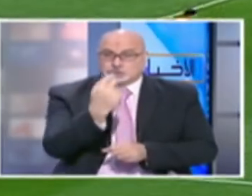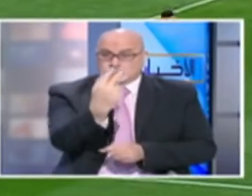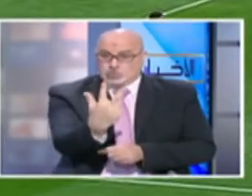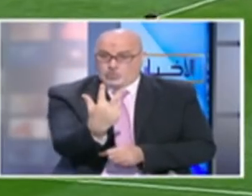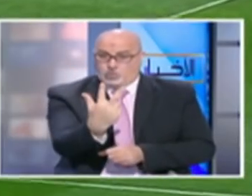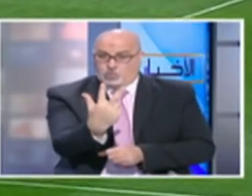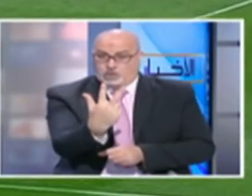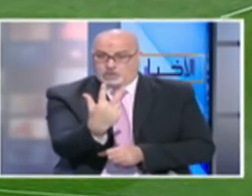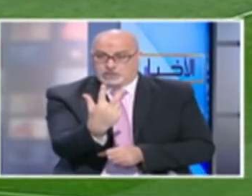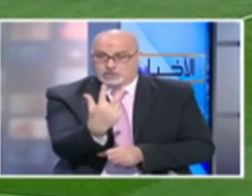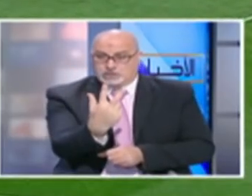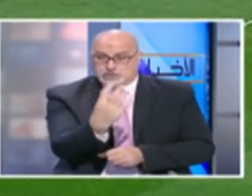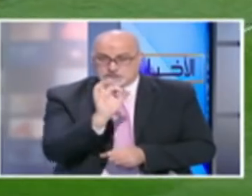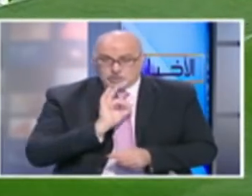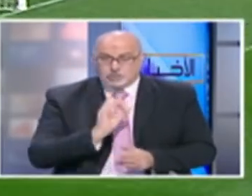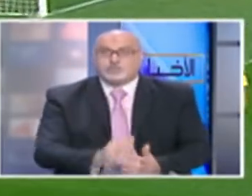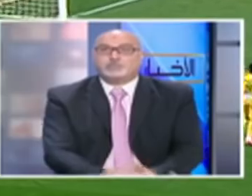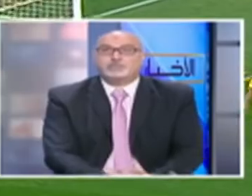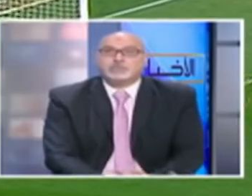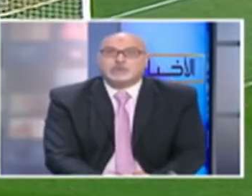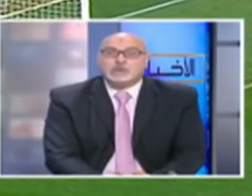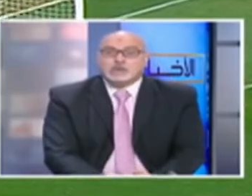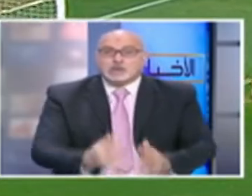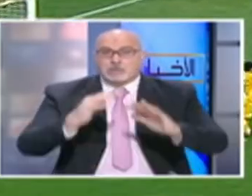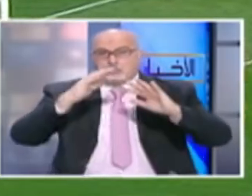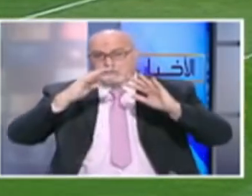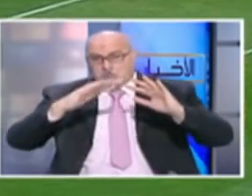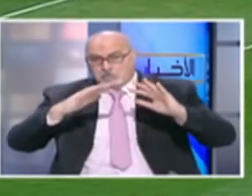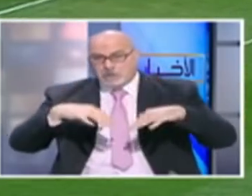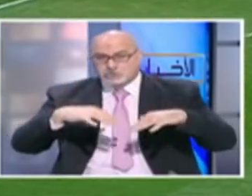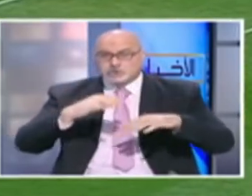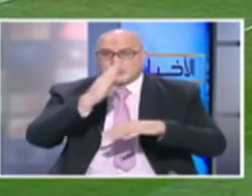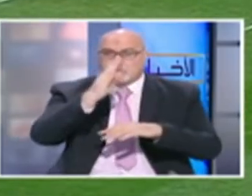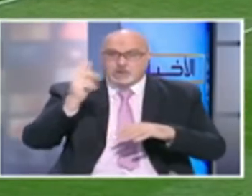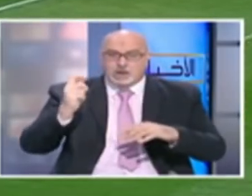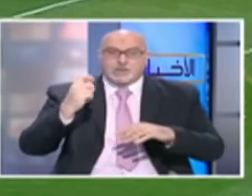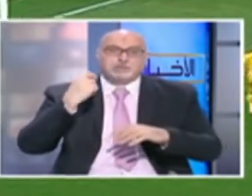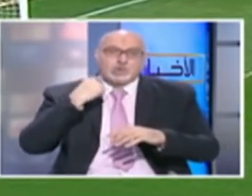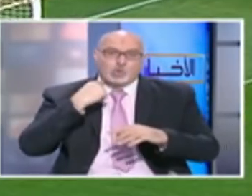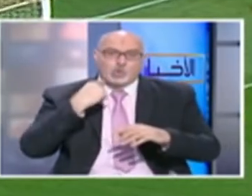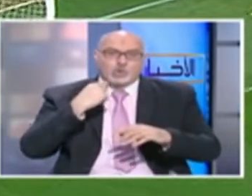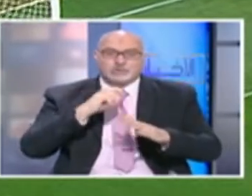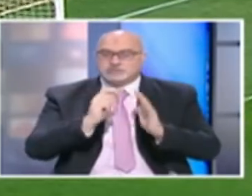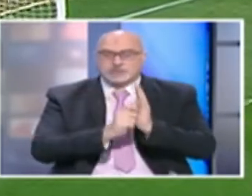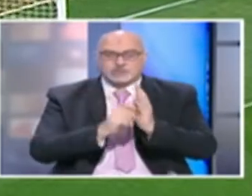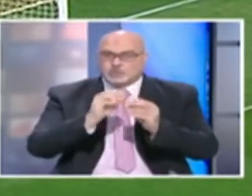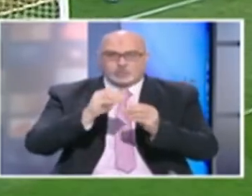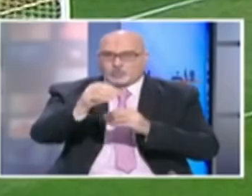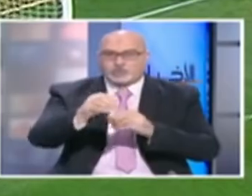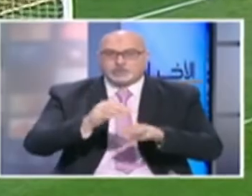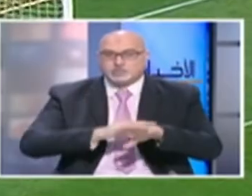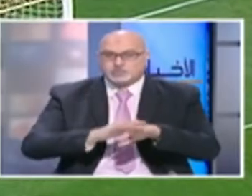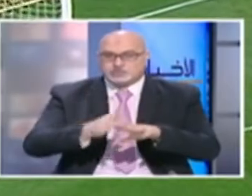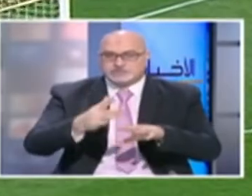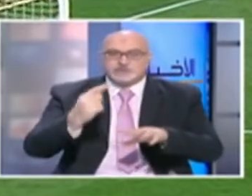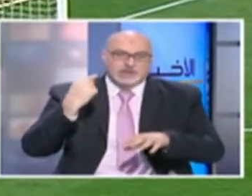أهداف مقابل لا شيء. هذا وأجلت مباراة أهلي برج بوعريريج وشباب الوزداد بسبب